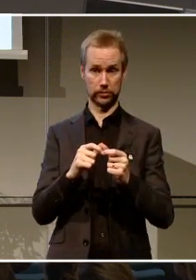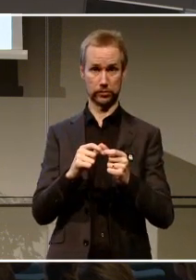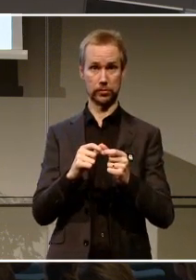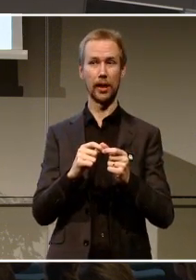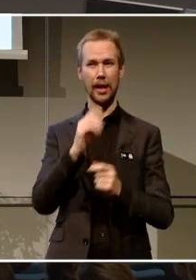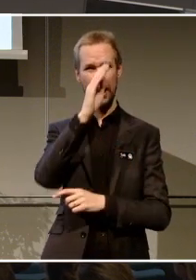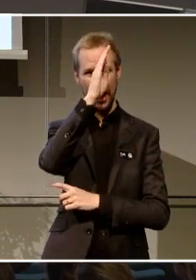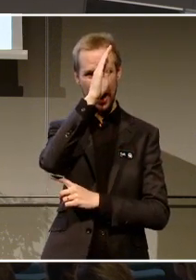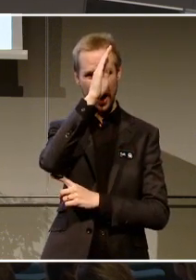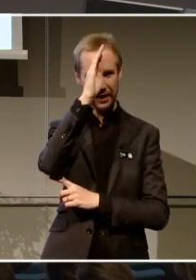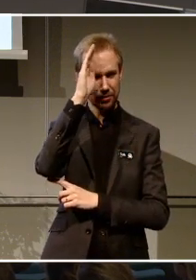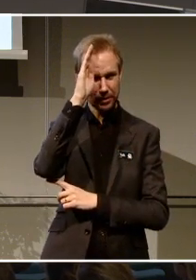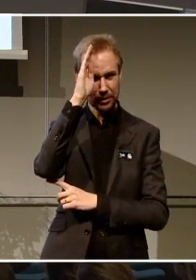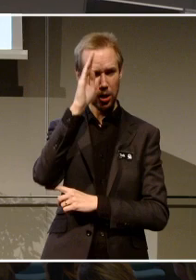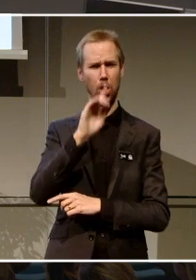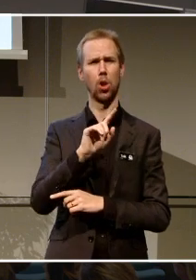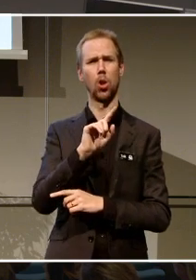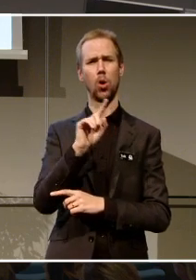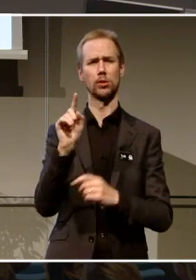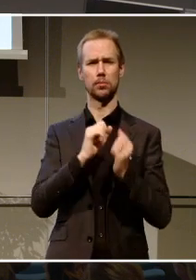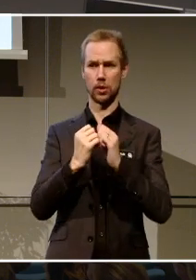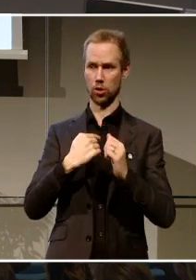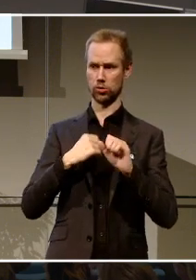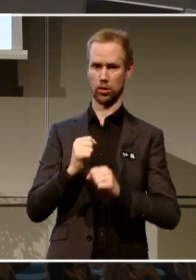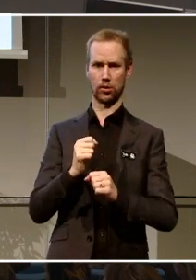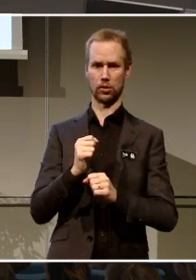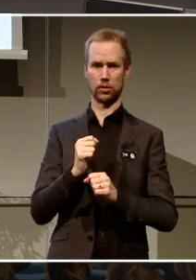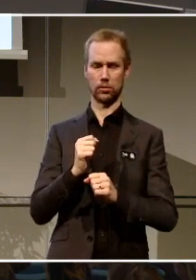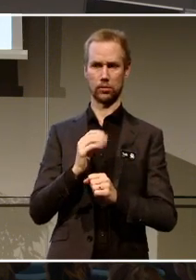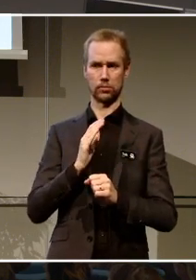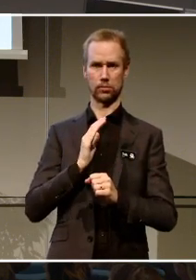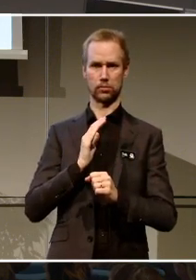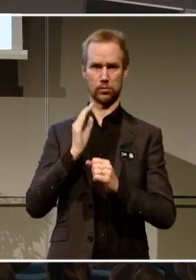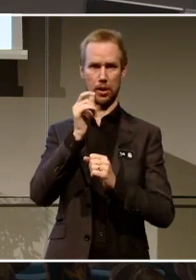är ju väldigt trögrörlig. Ska jag flytta på mikrofonen så jag hörs bättre?